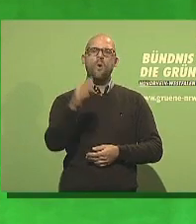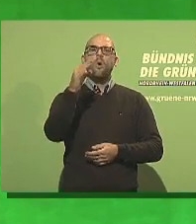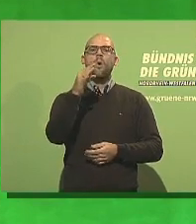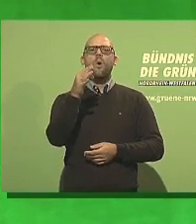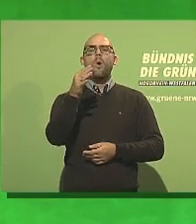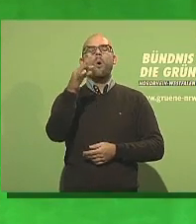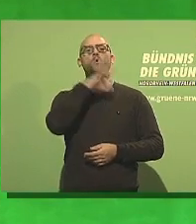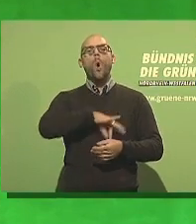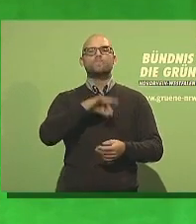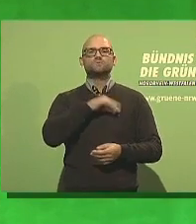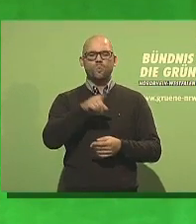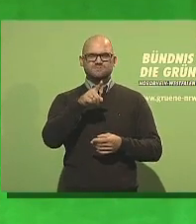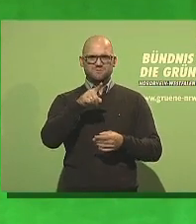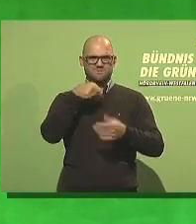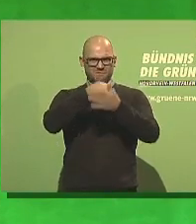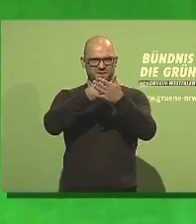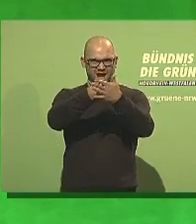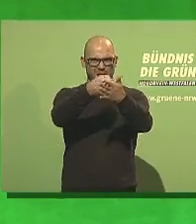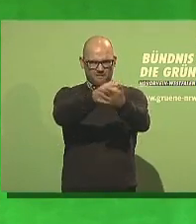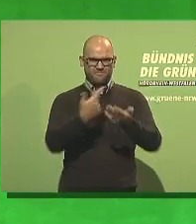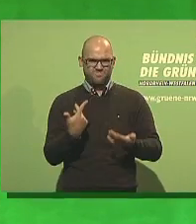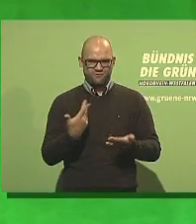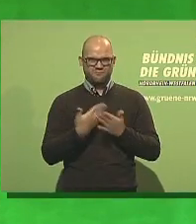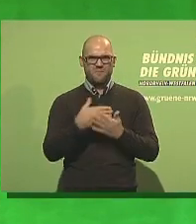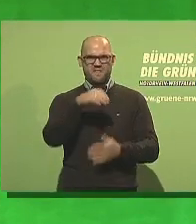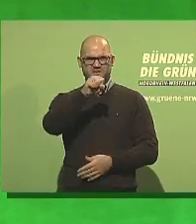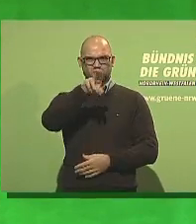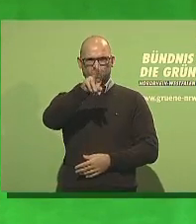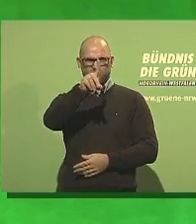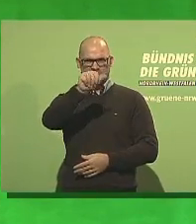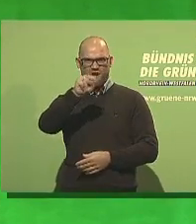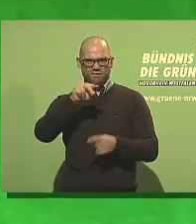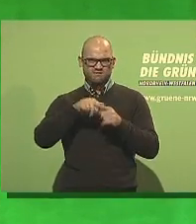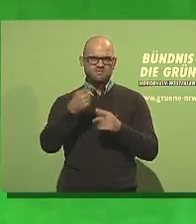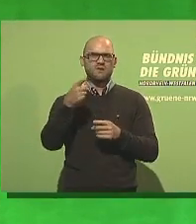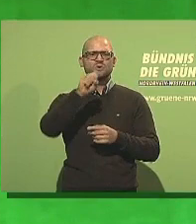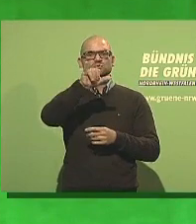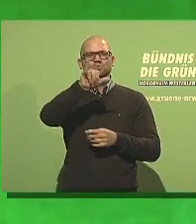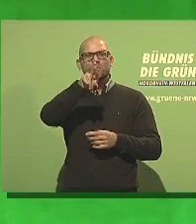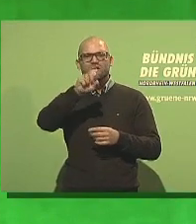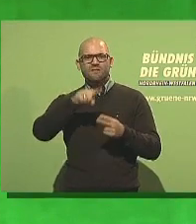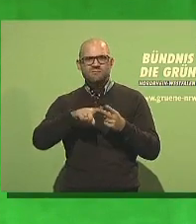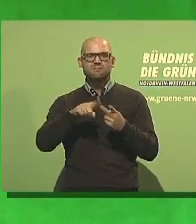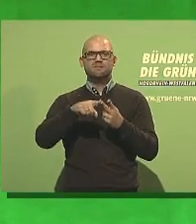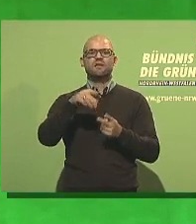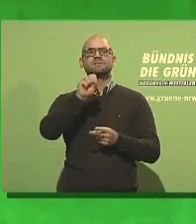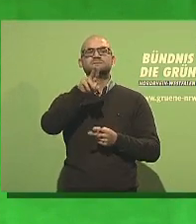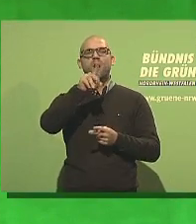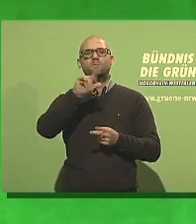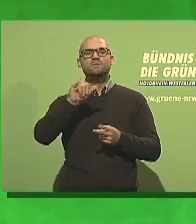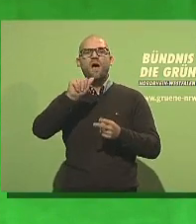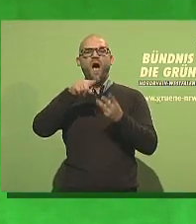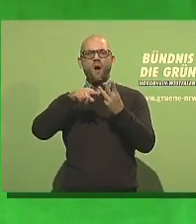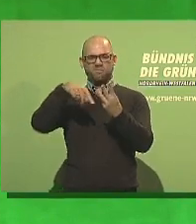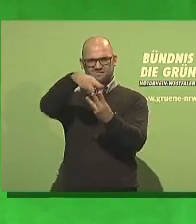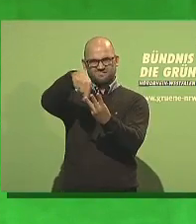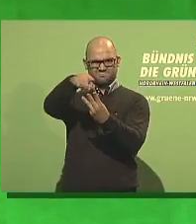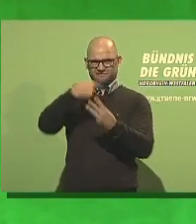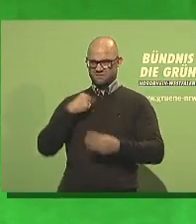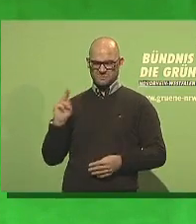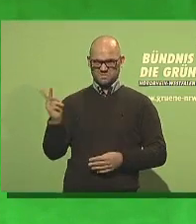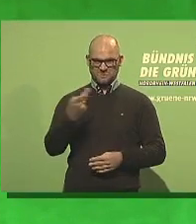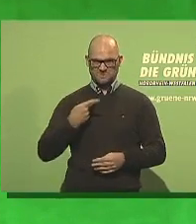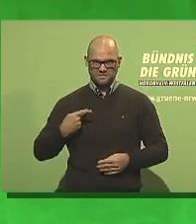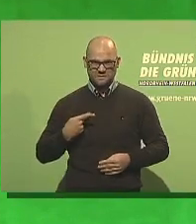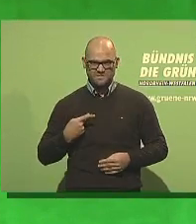schlechten Gesellschaft von Staaten wie Sudan, Syrien und Saudi-Arabien befindet. Wir werden